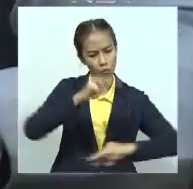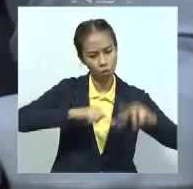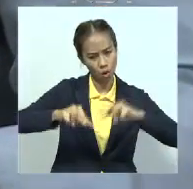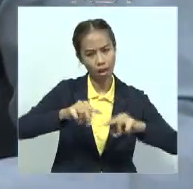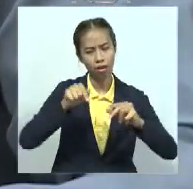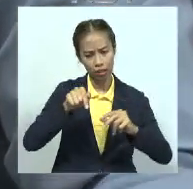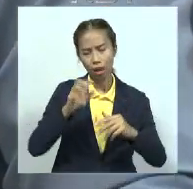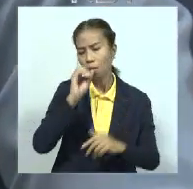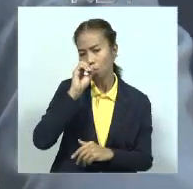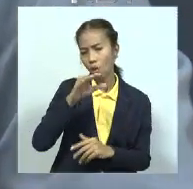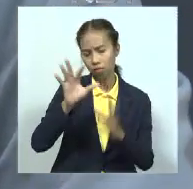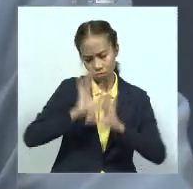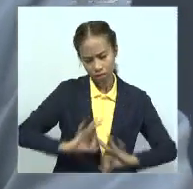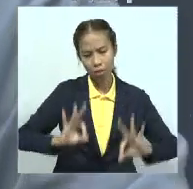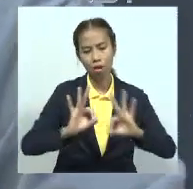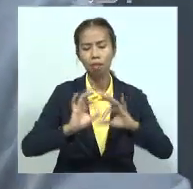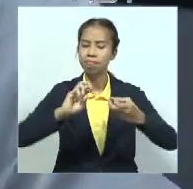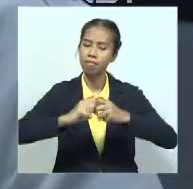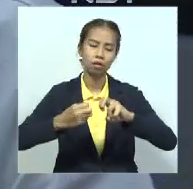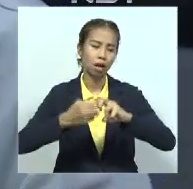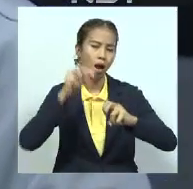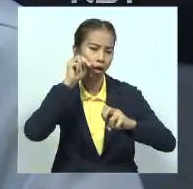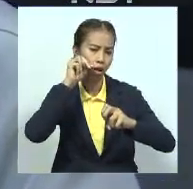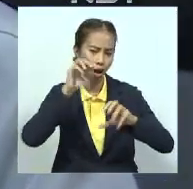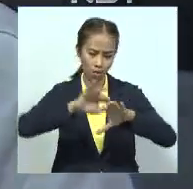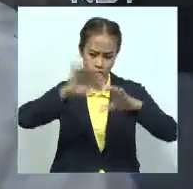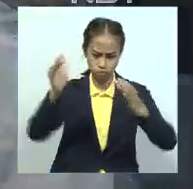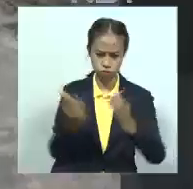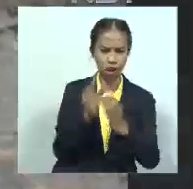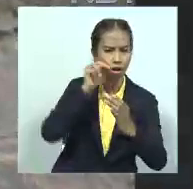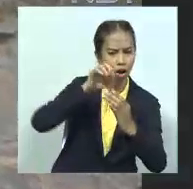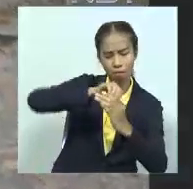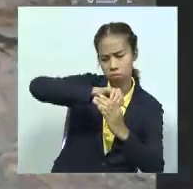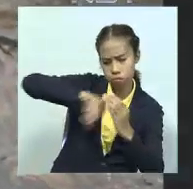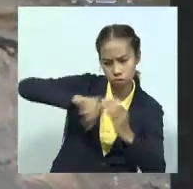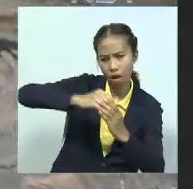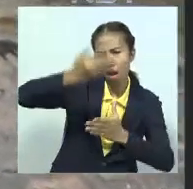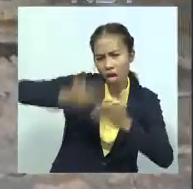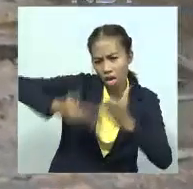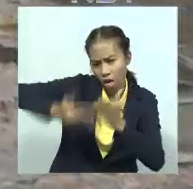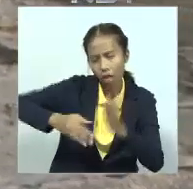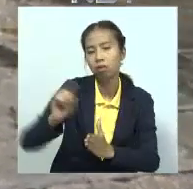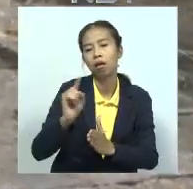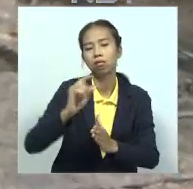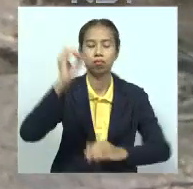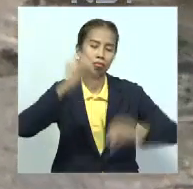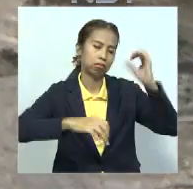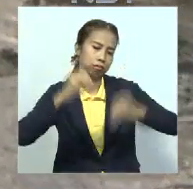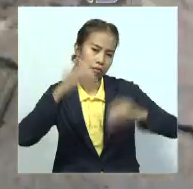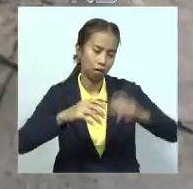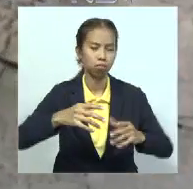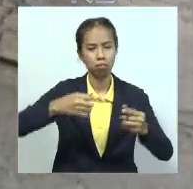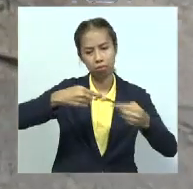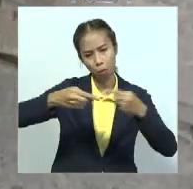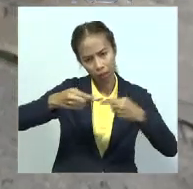สำคัญที่ส่งผลให้การระบายน้ำในท่อไม่มีประสิทธิภาพส่วนใหญ่เกิดจากขยะชนิดต่างๆทั้งขยะพลาสติ